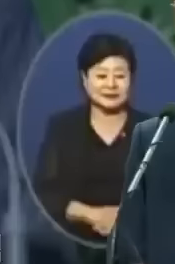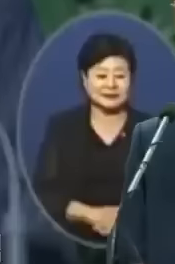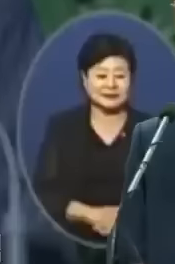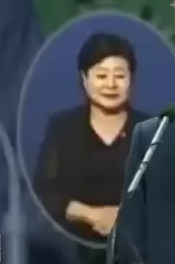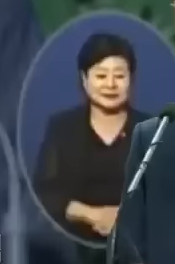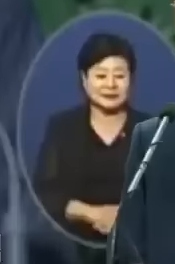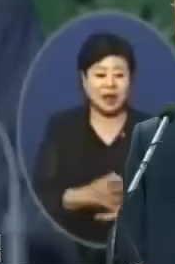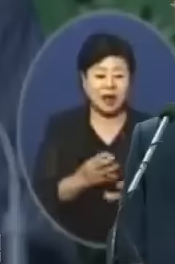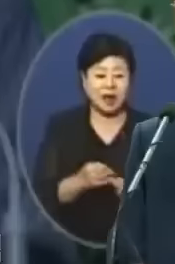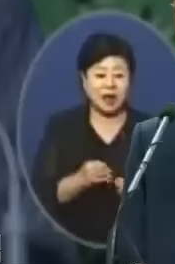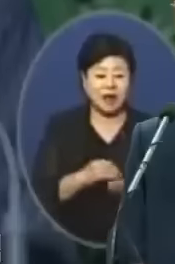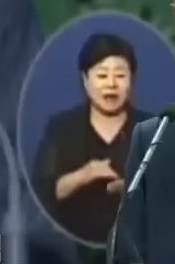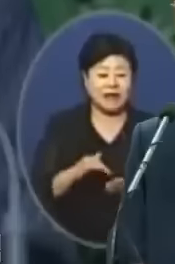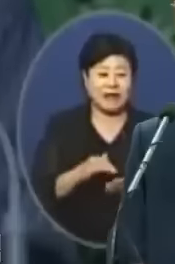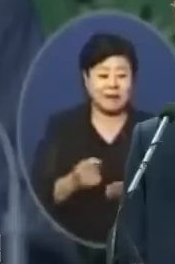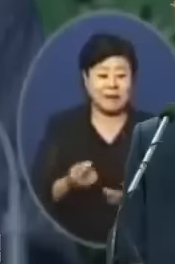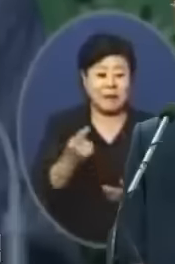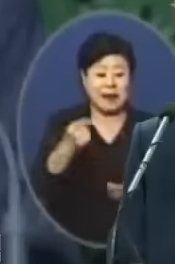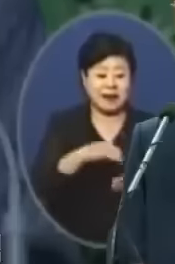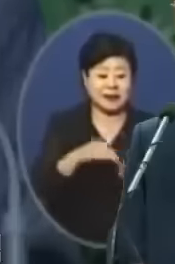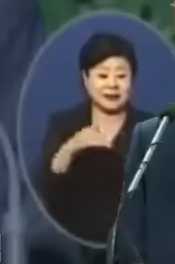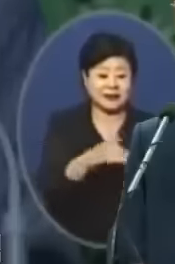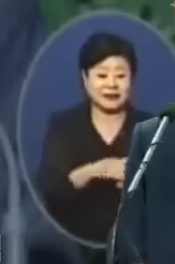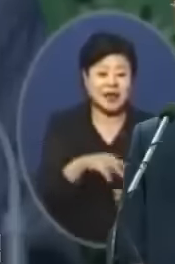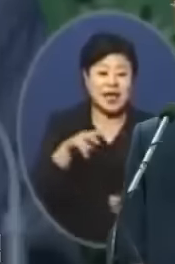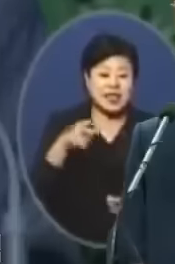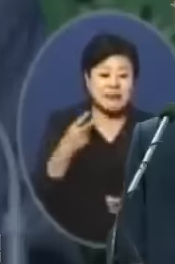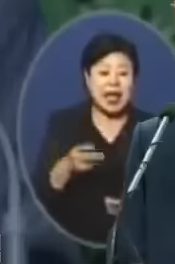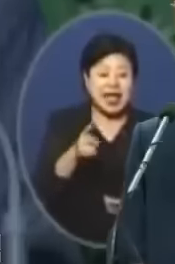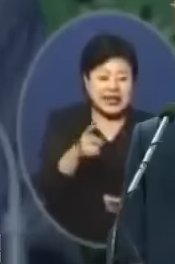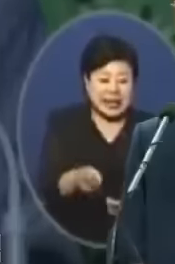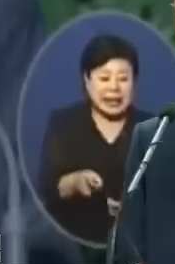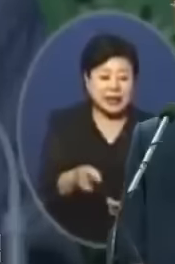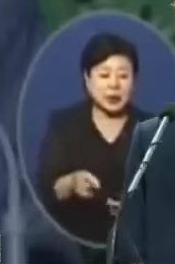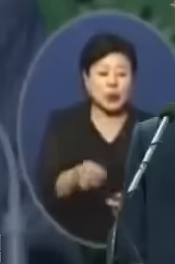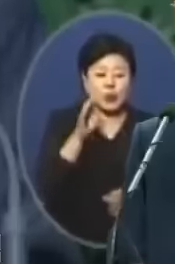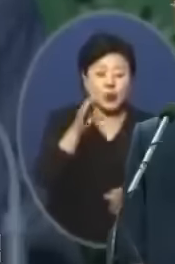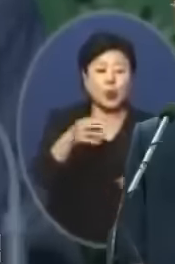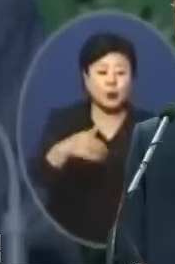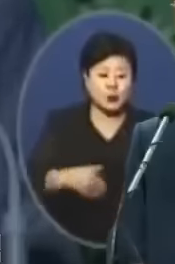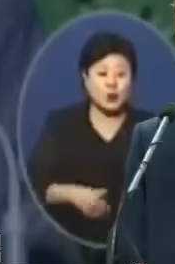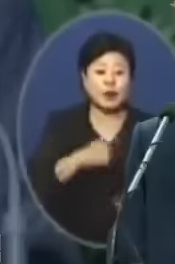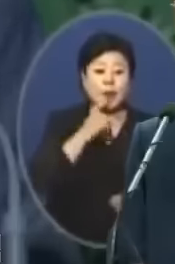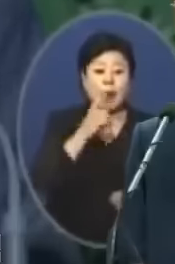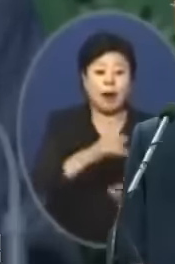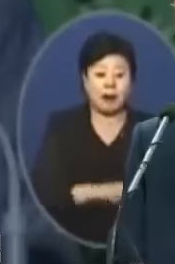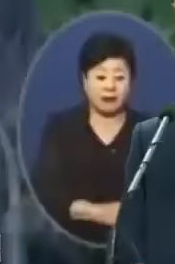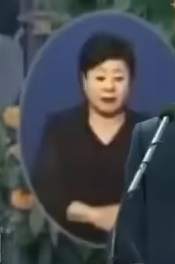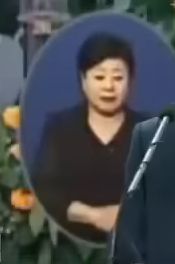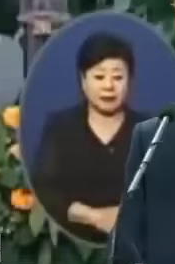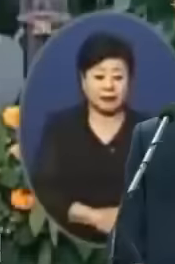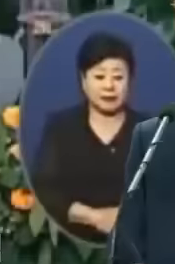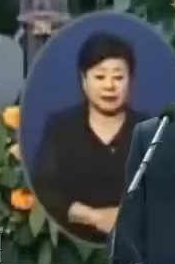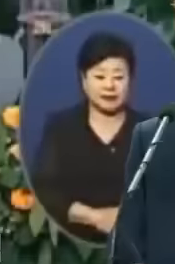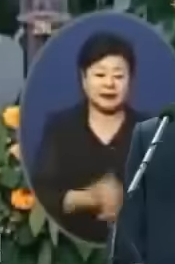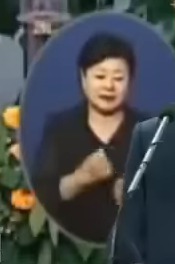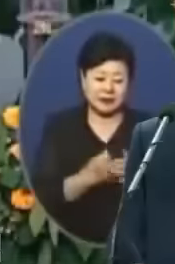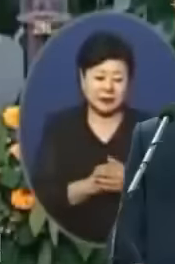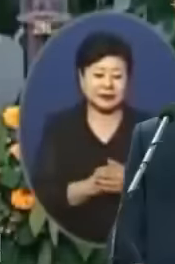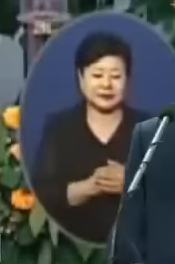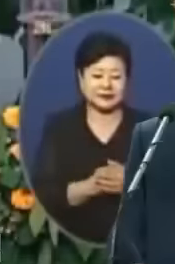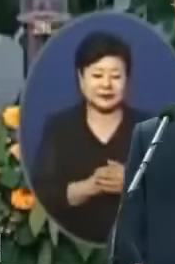언제 계산을 했는지 순식간에 200데나리나 되는 돈이 부족하다고 말했었습니다. 그렇기